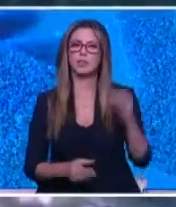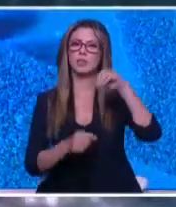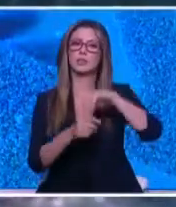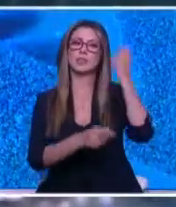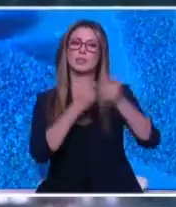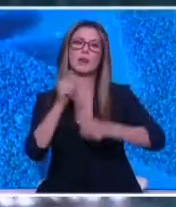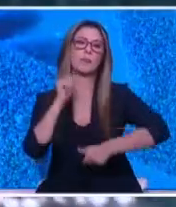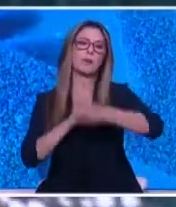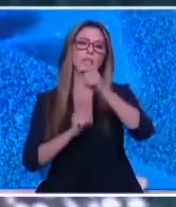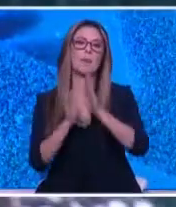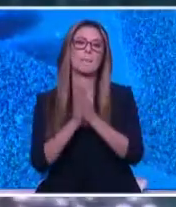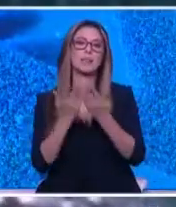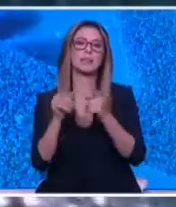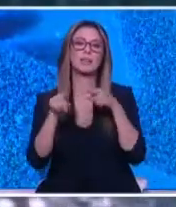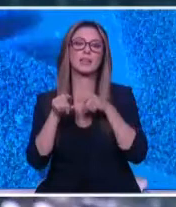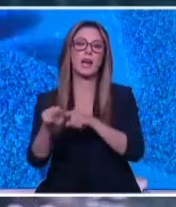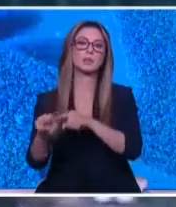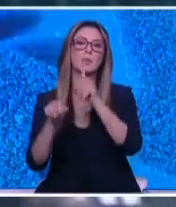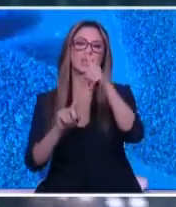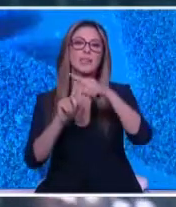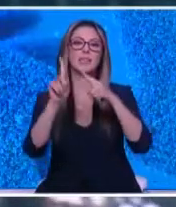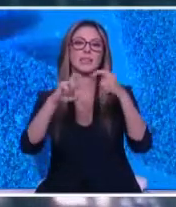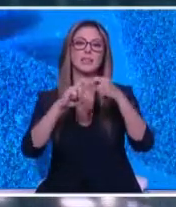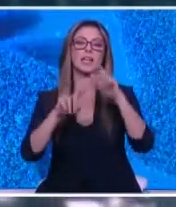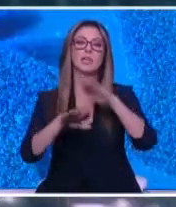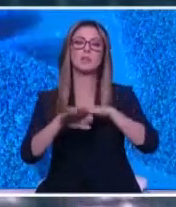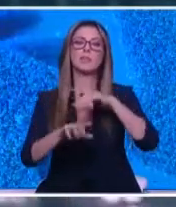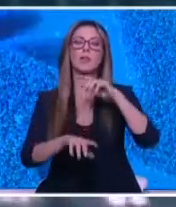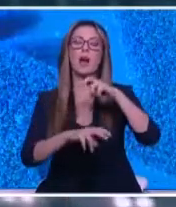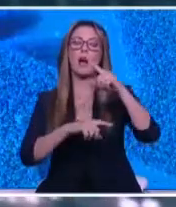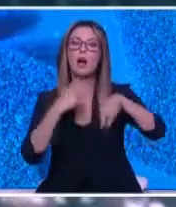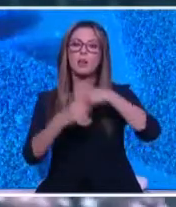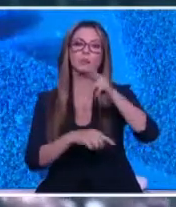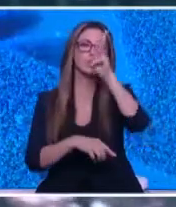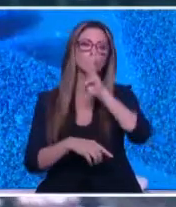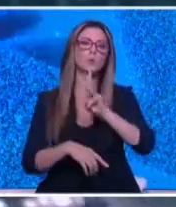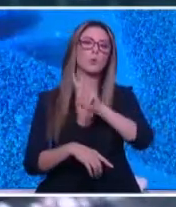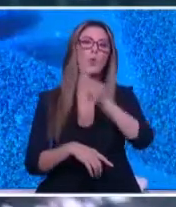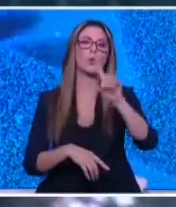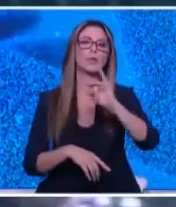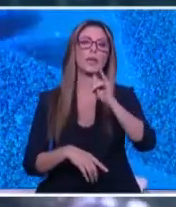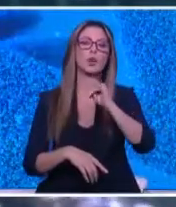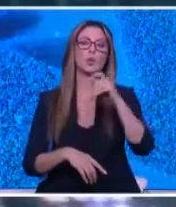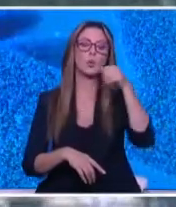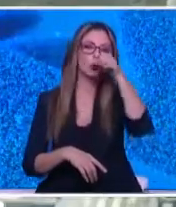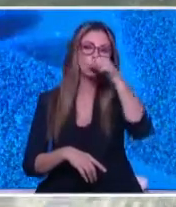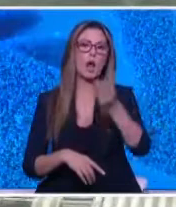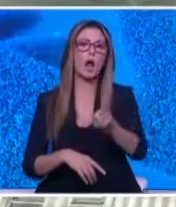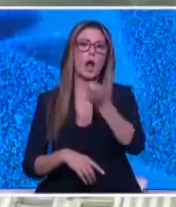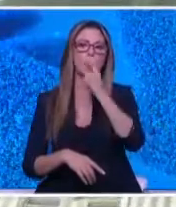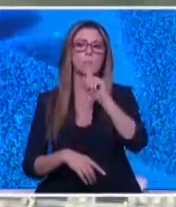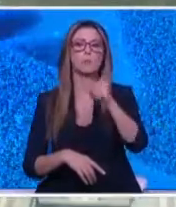İçişleri Bakanı Süleyman Soylu, Mersin'de takip sonucu bir tırda yapılan aramada 310 kilogram uyuşturucu hap ele geçirildiğini bildirdi.